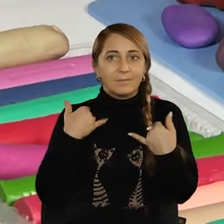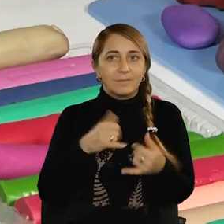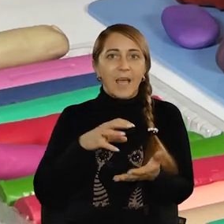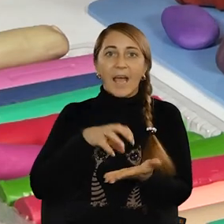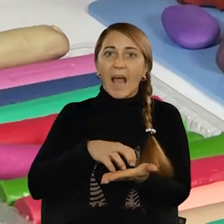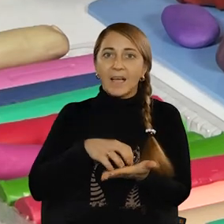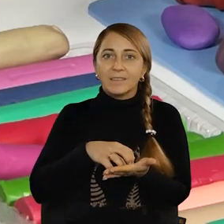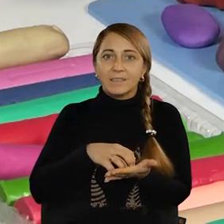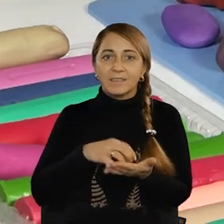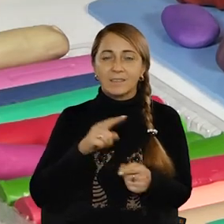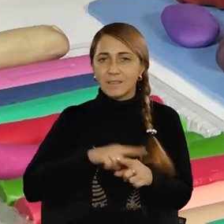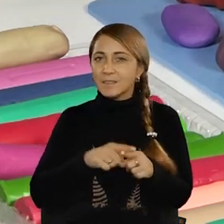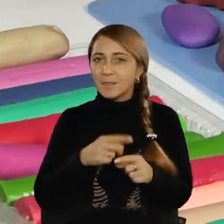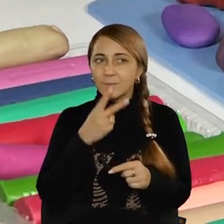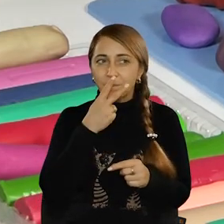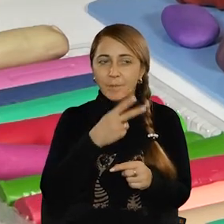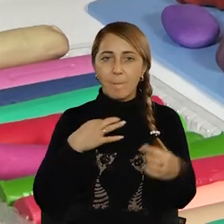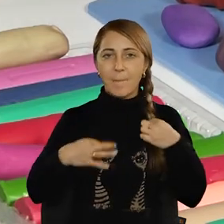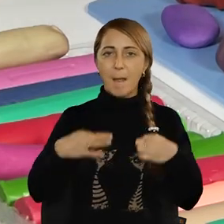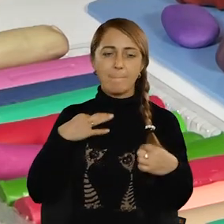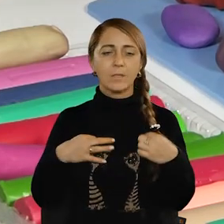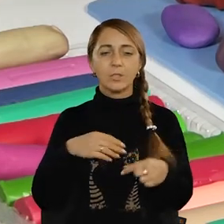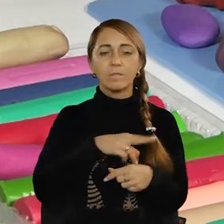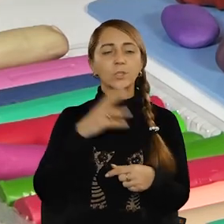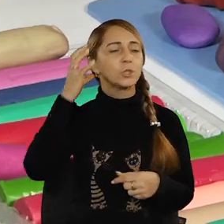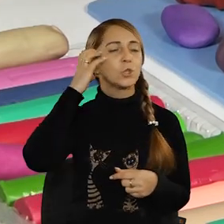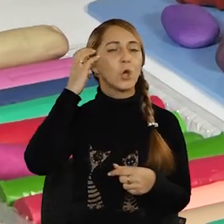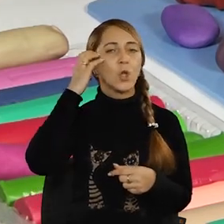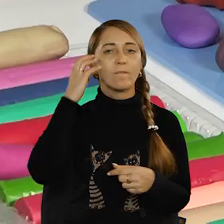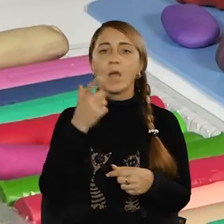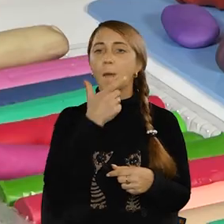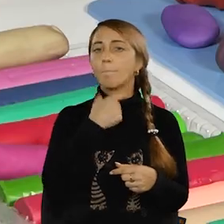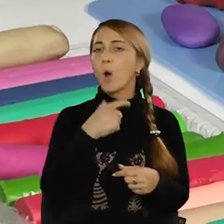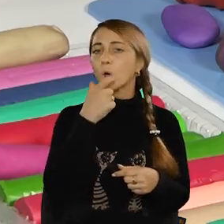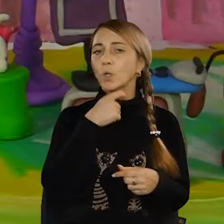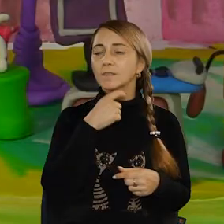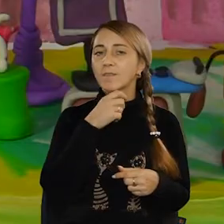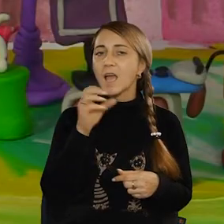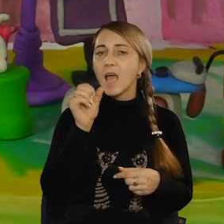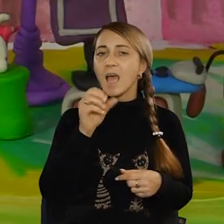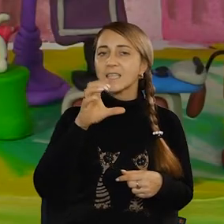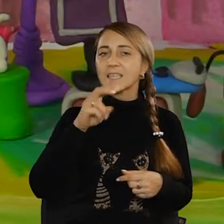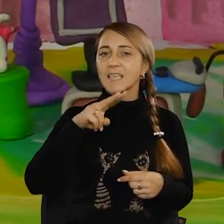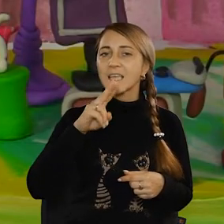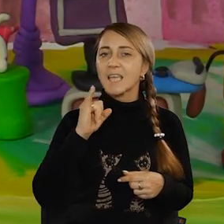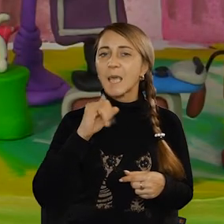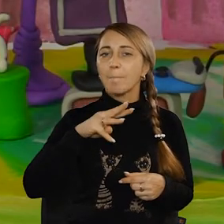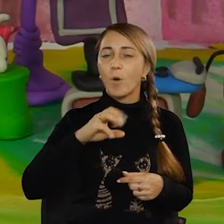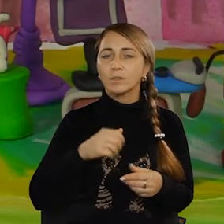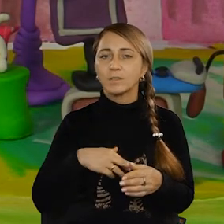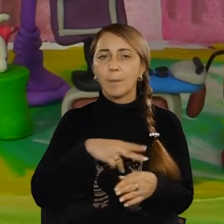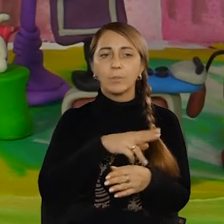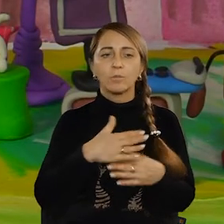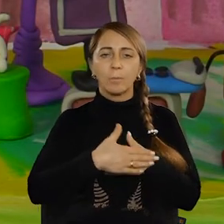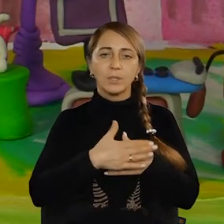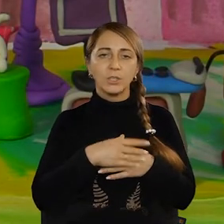кексиком. Цієї миті з примірочної вийшов чорнявий морозивний ескімосик і попрямував